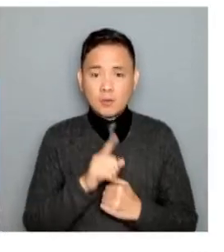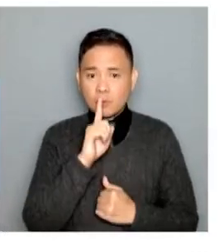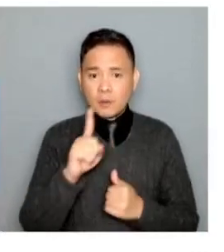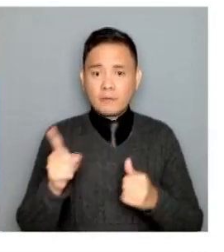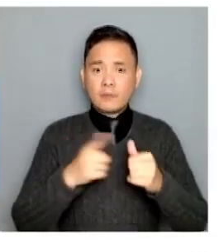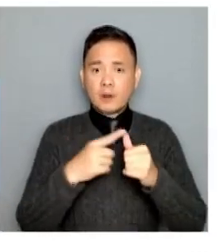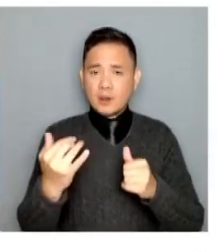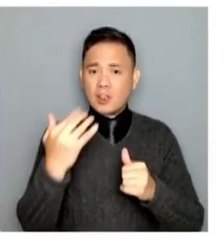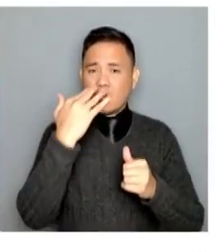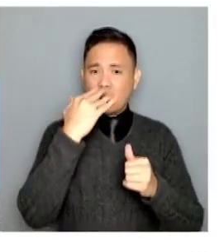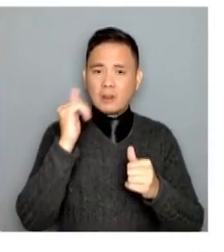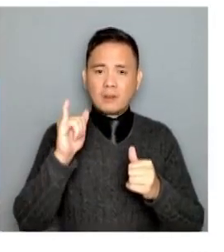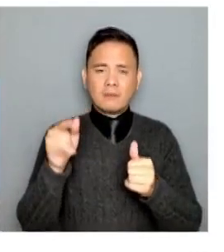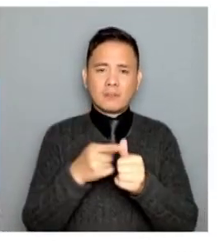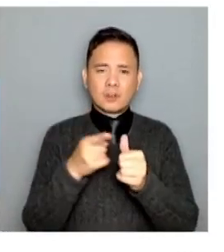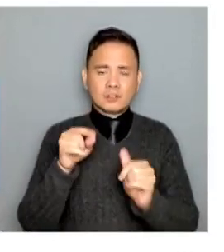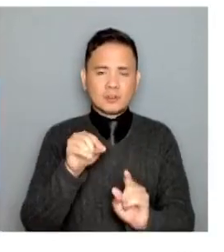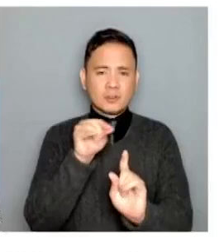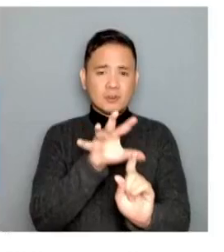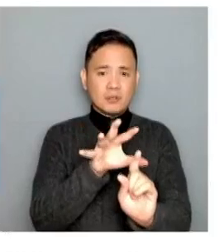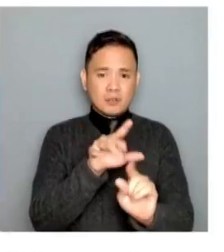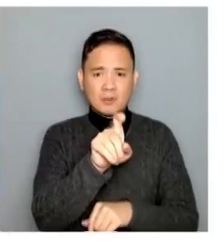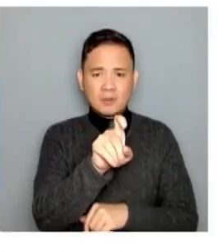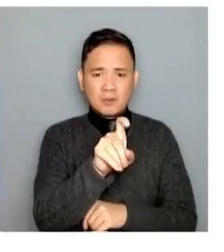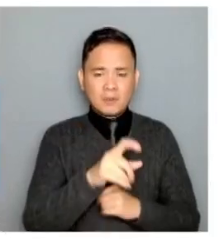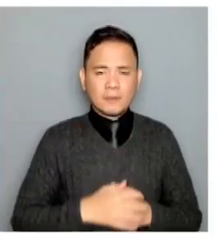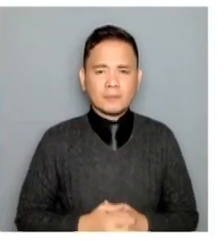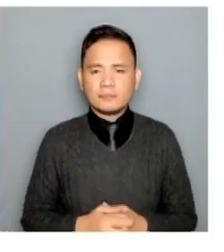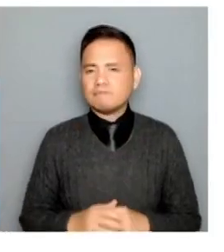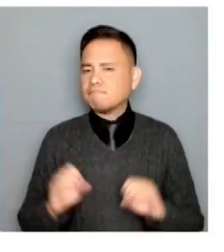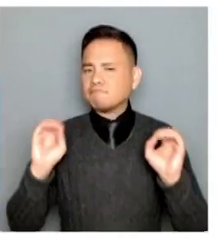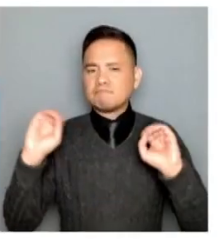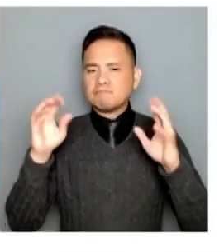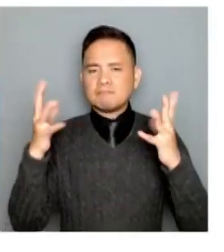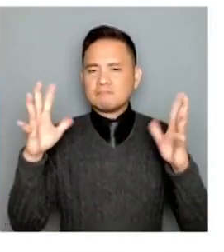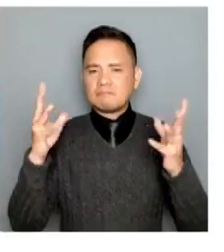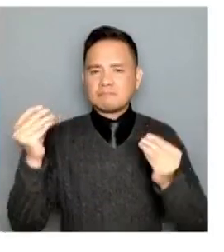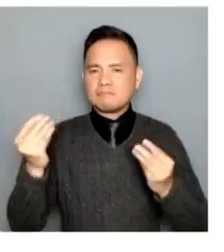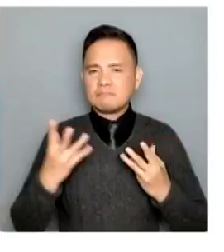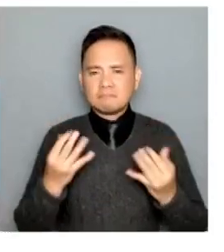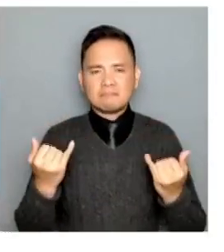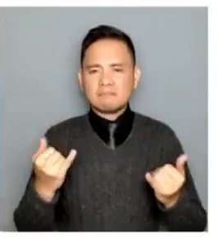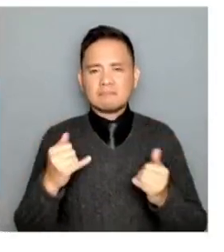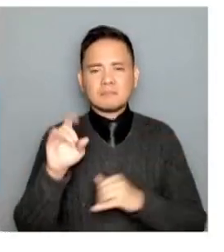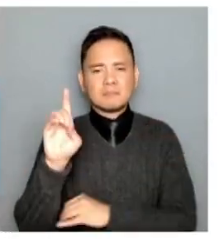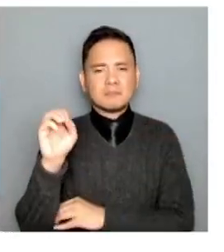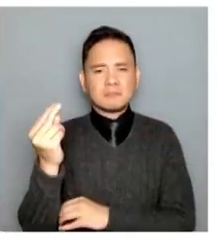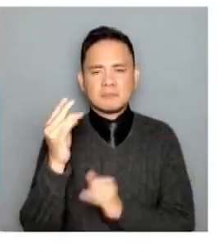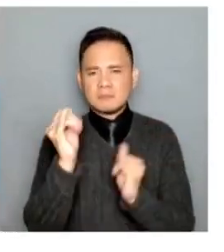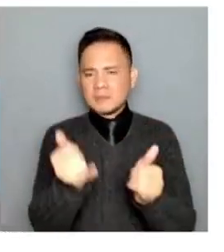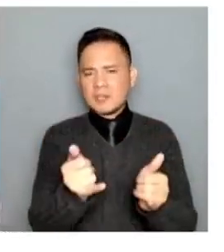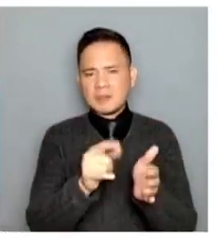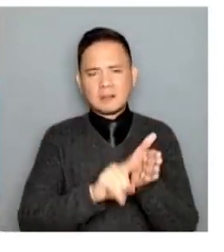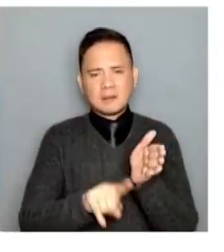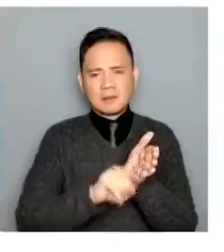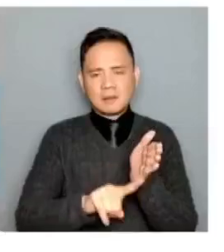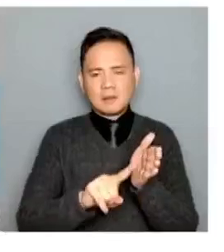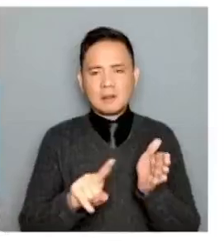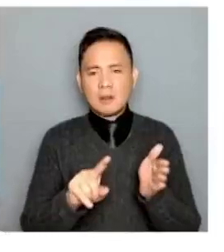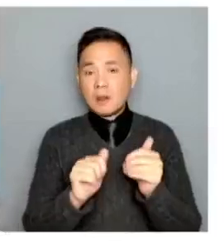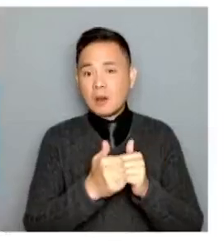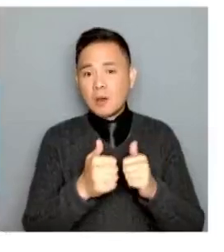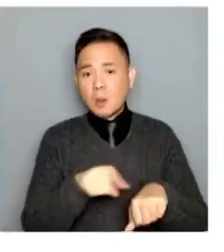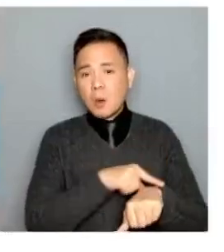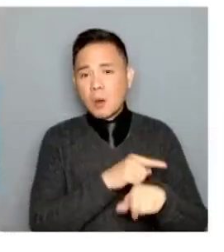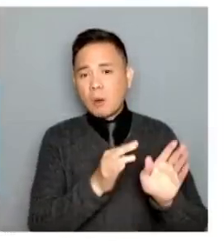unang na-expose? Go ahead. Wala pa pong sinasabi. Pinag-aaralan po ng DOH kung gaano katagal po yung